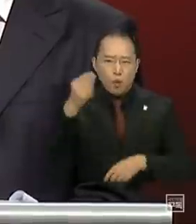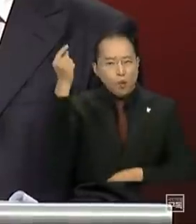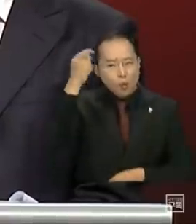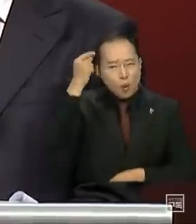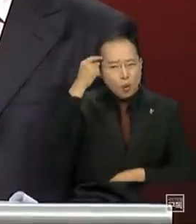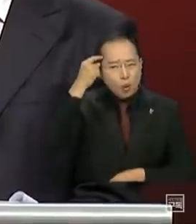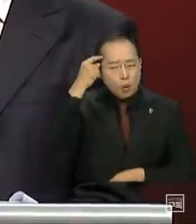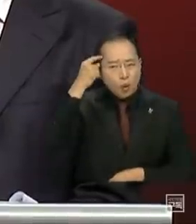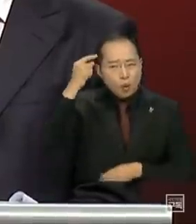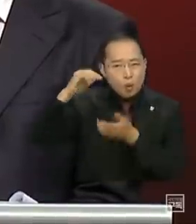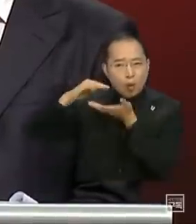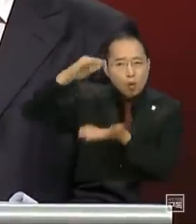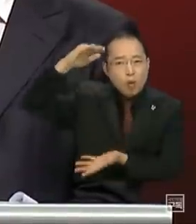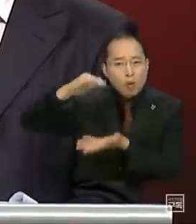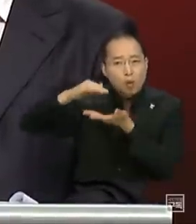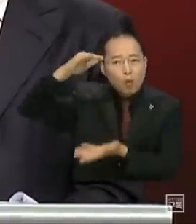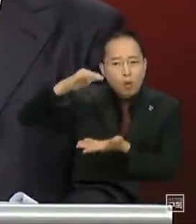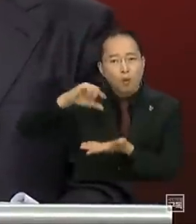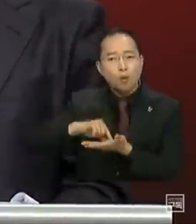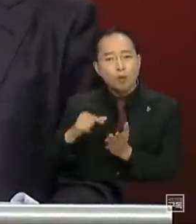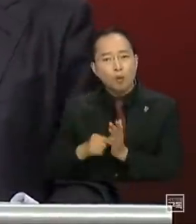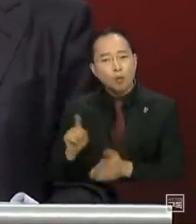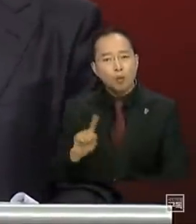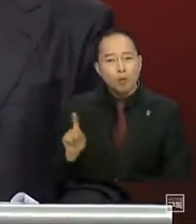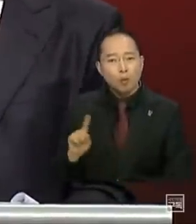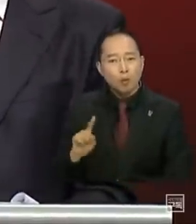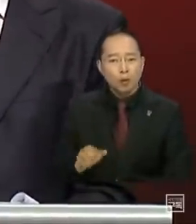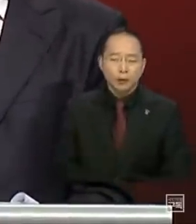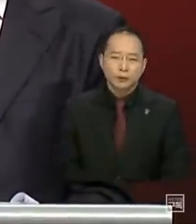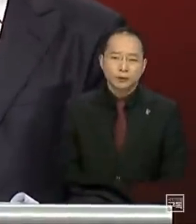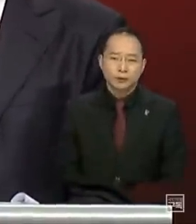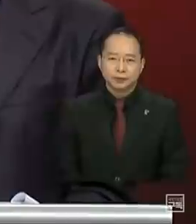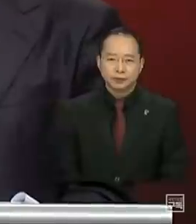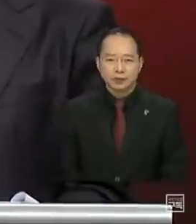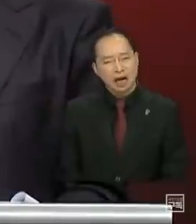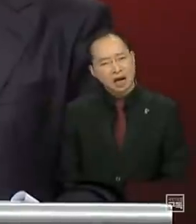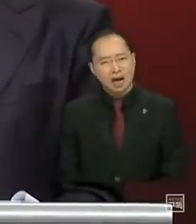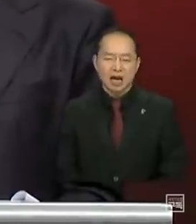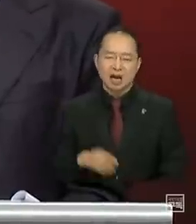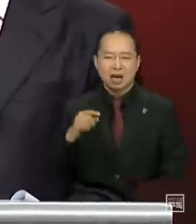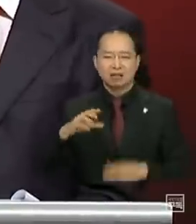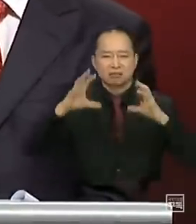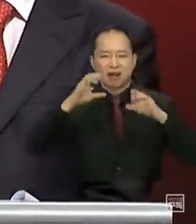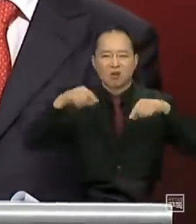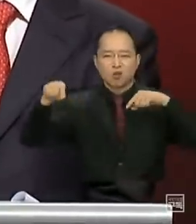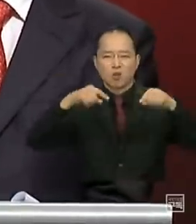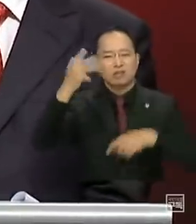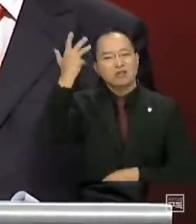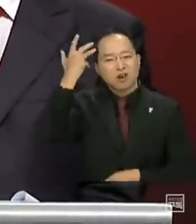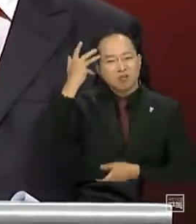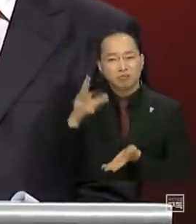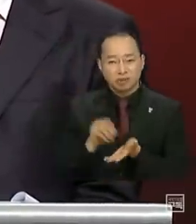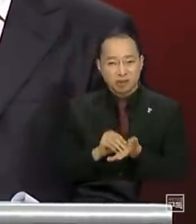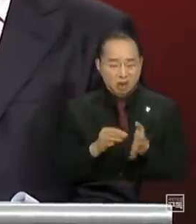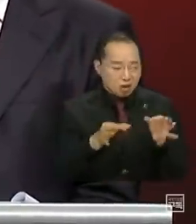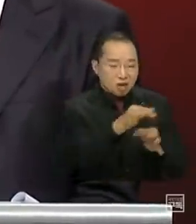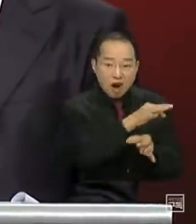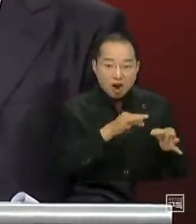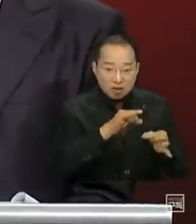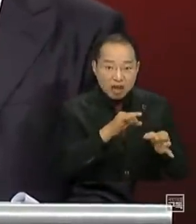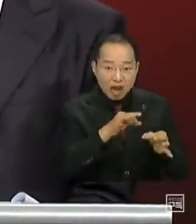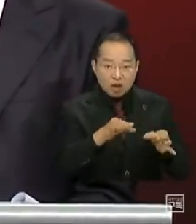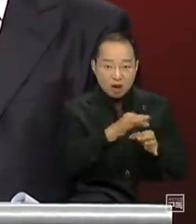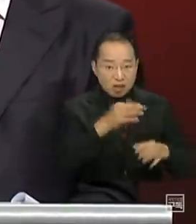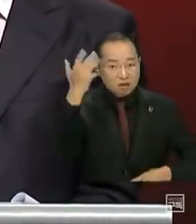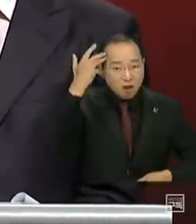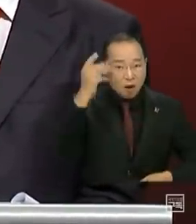이런 게 좀 문제가 되거든요. 어떻게 생각하십니까? 그것도 통치 철학의 문제죠. 경제 같으면 경제 철학이